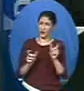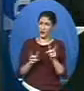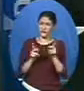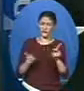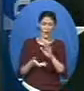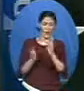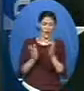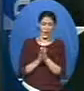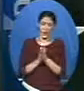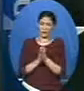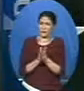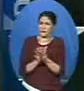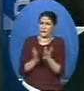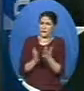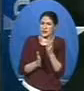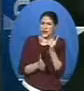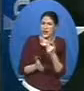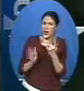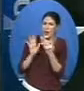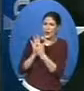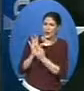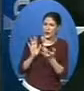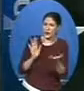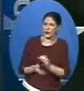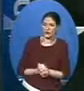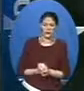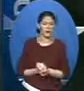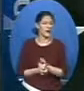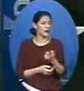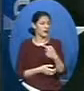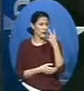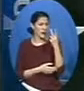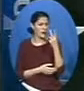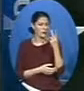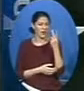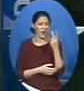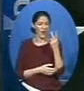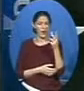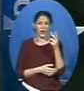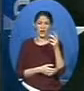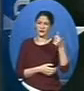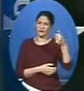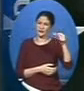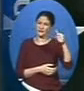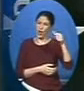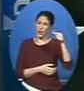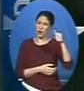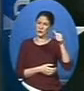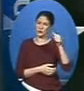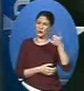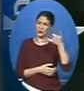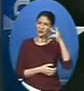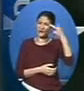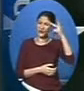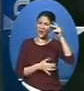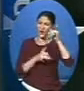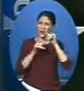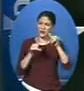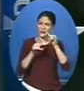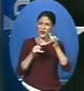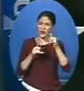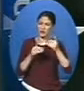שקודם כל יש טענה שכל פעם הווליום הולך ועולה, שהרבה פעמים משתמשים בעצם במואזין